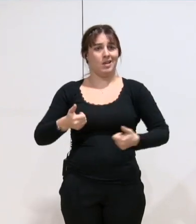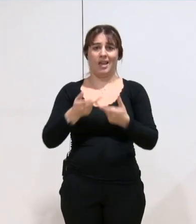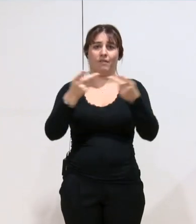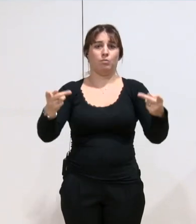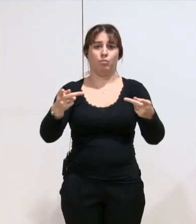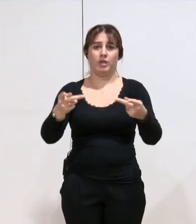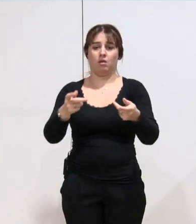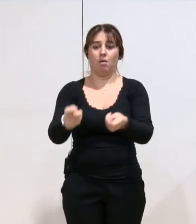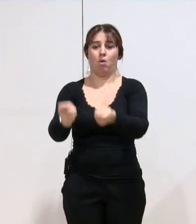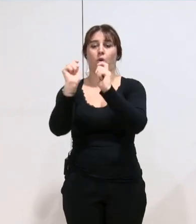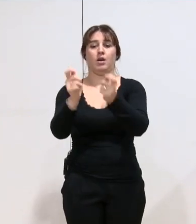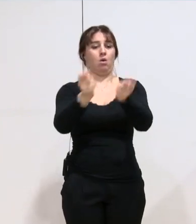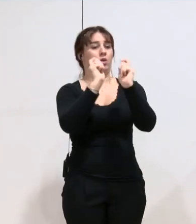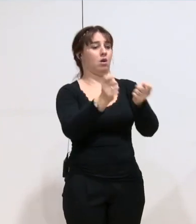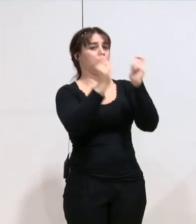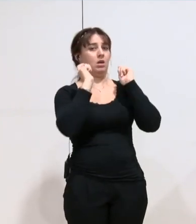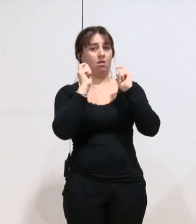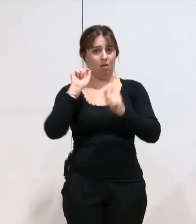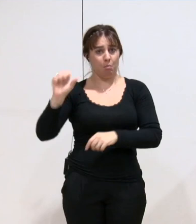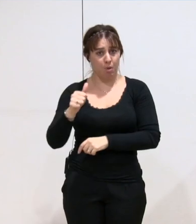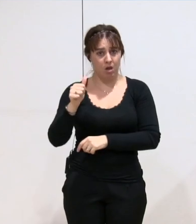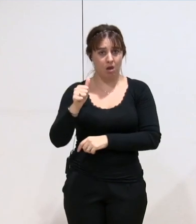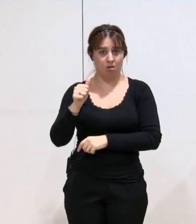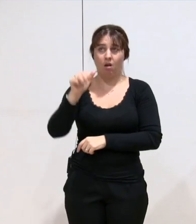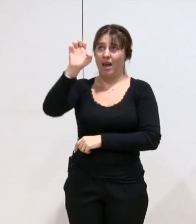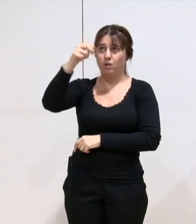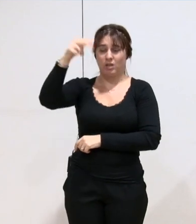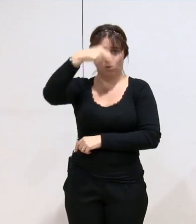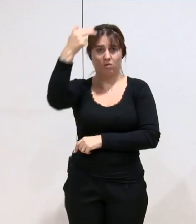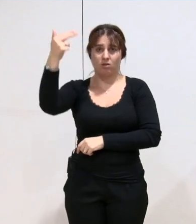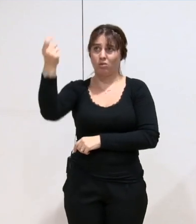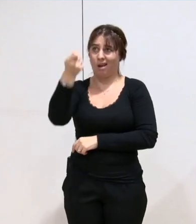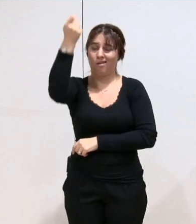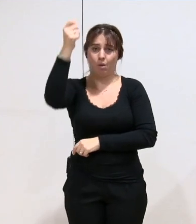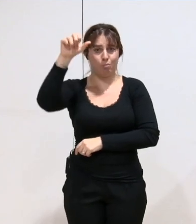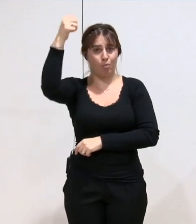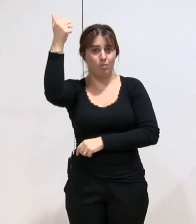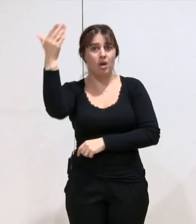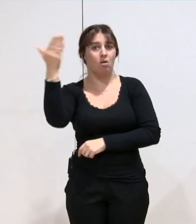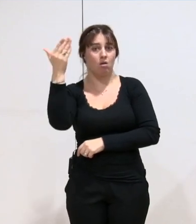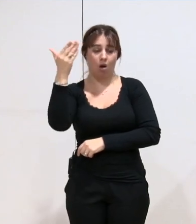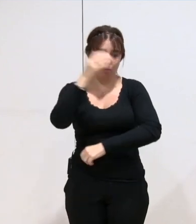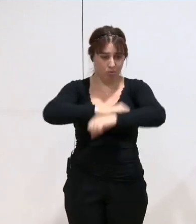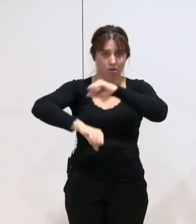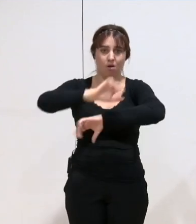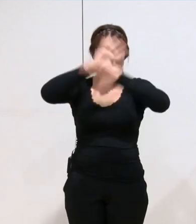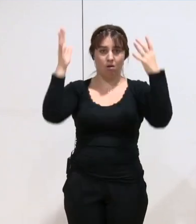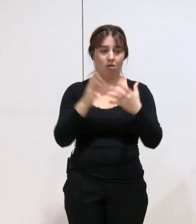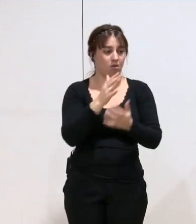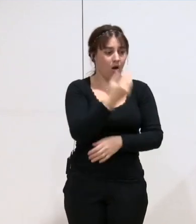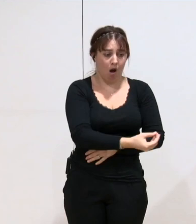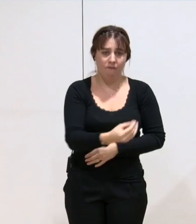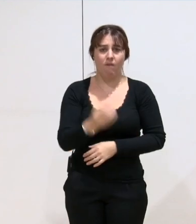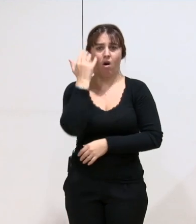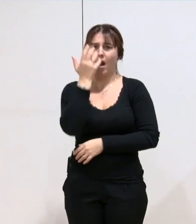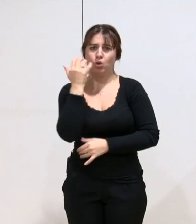commencer par ceux de l'éducation nationale, tout simplement pour qu'ils puissent créer les conditions pour que l'ensemble des enfants, des ados, des jeunes